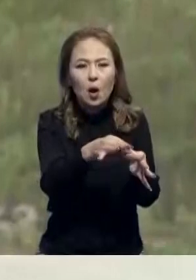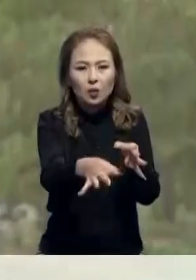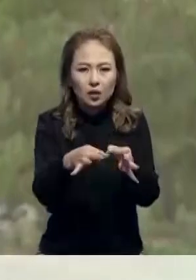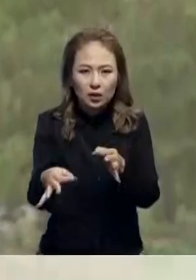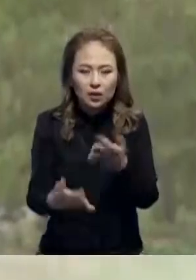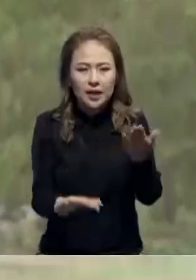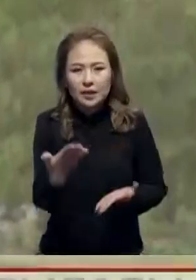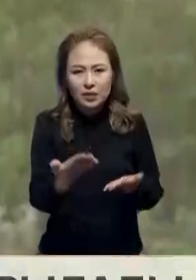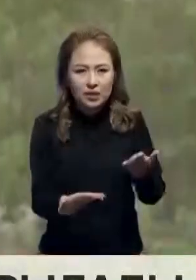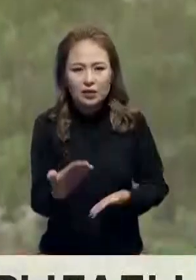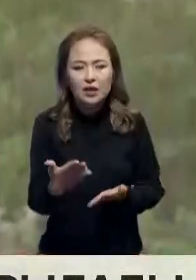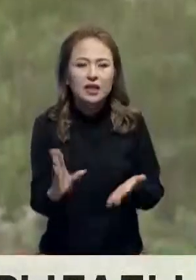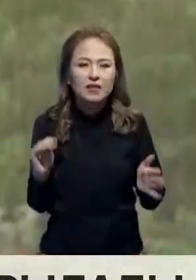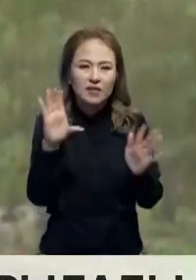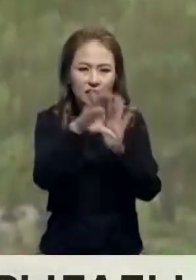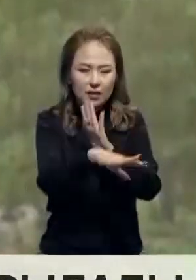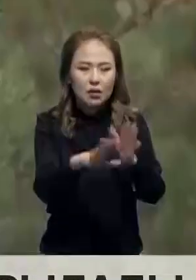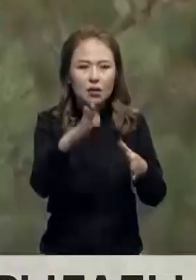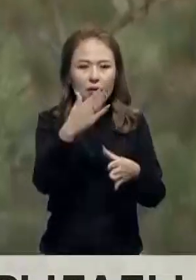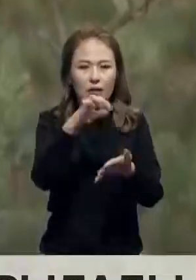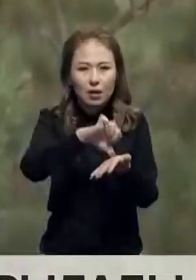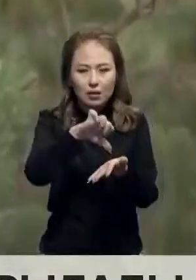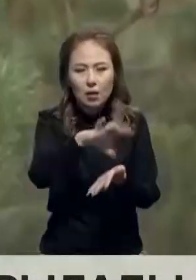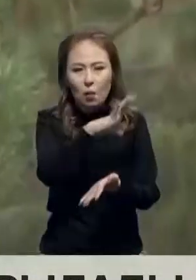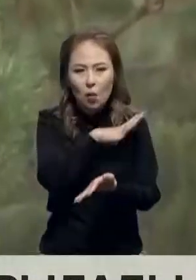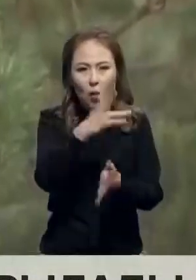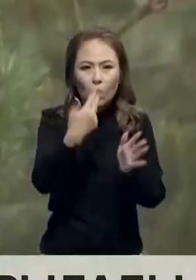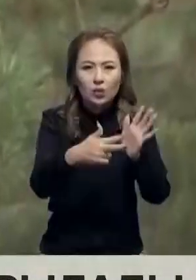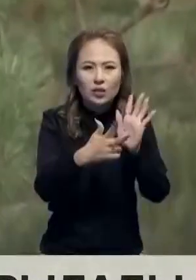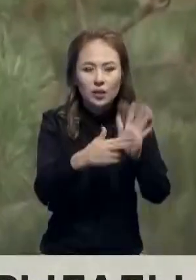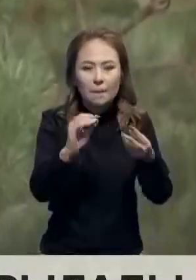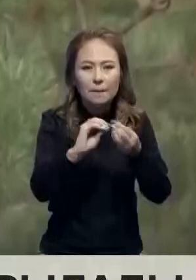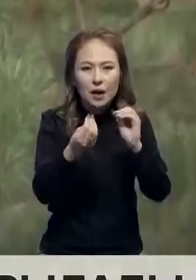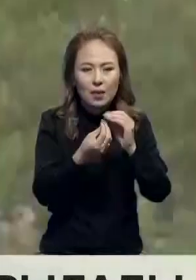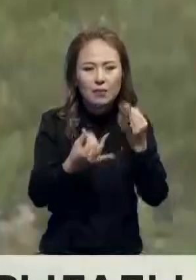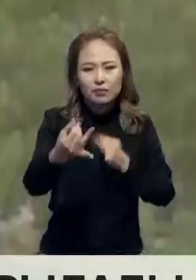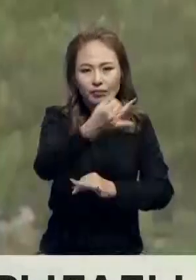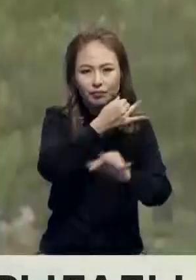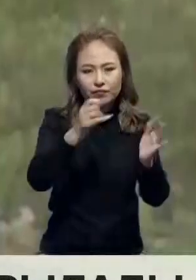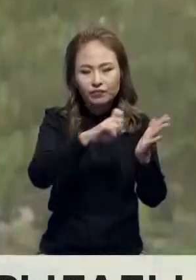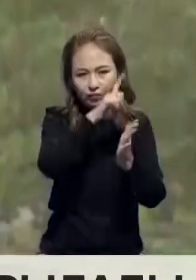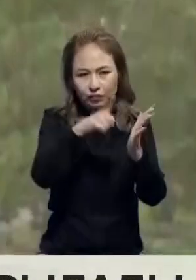немесе қалалардың инвесторлары да қатысқан болатын. Сол жерде 38 проблемалық сұрақ көтеріліп,